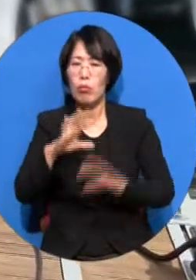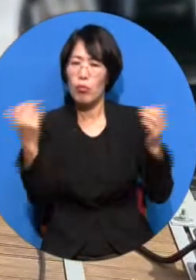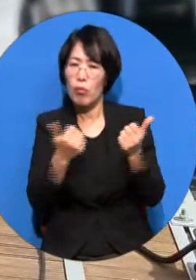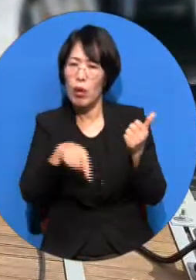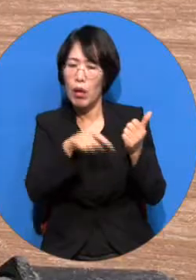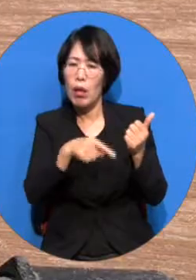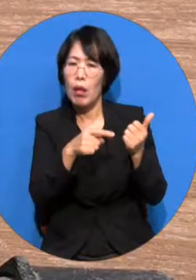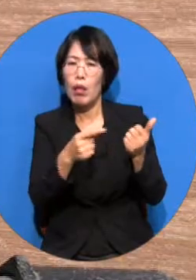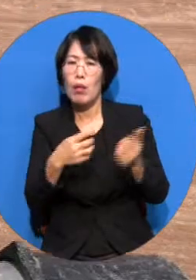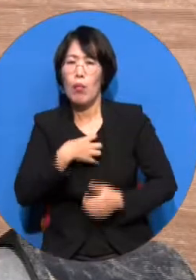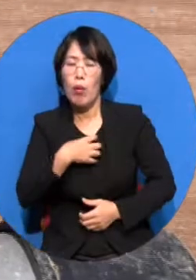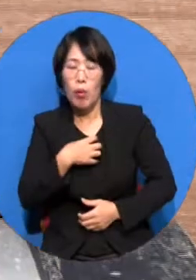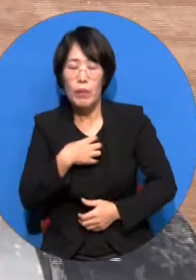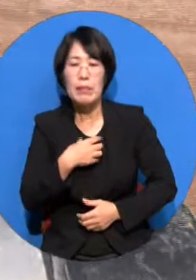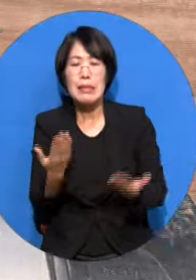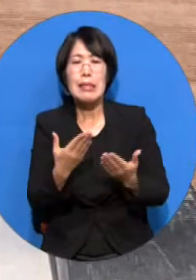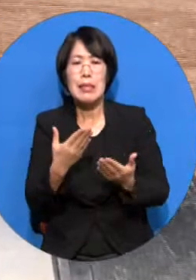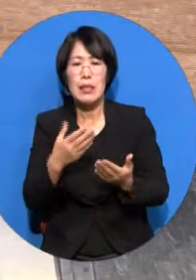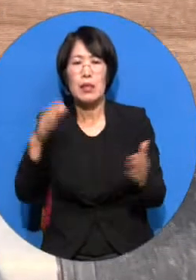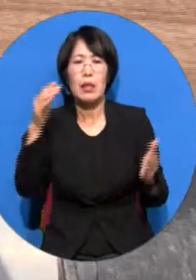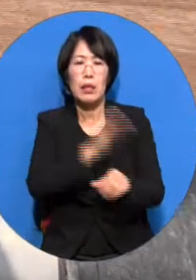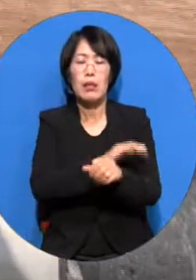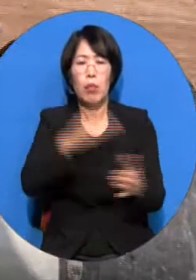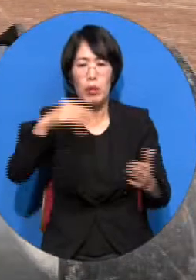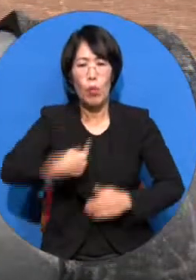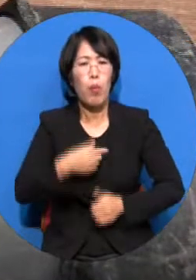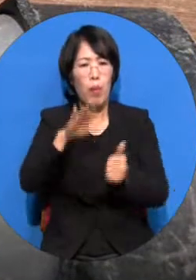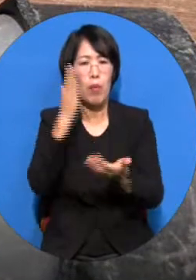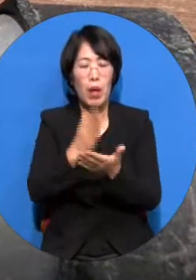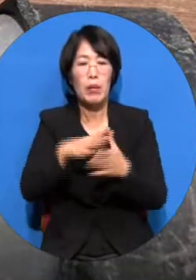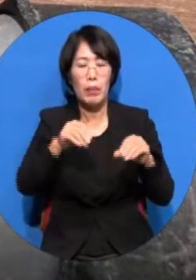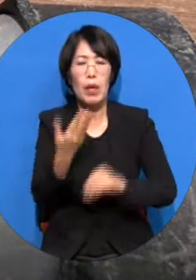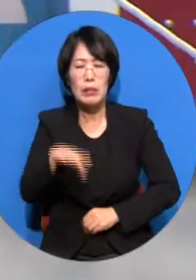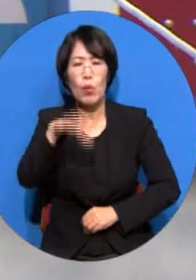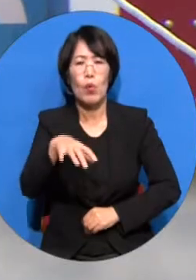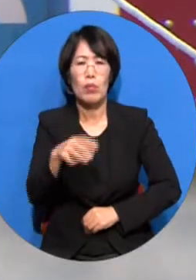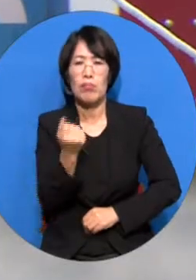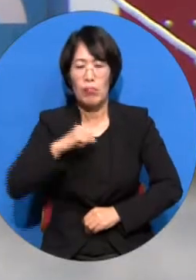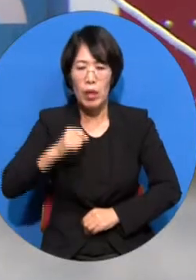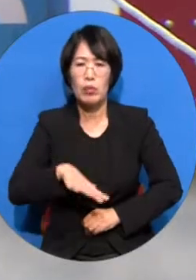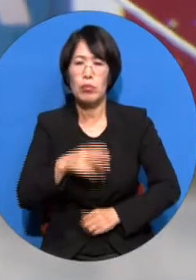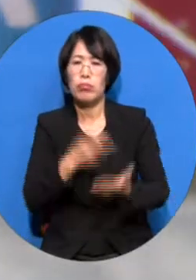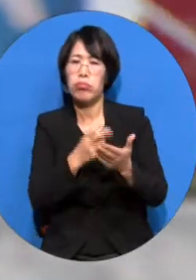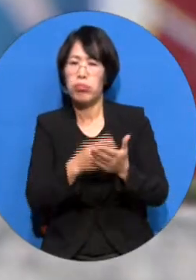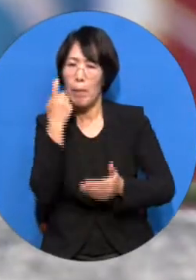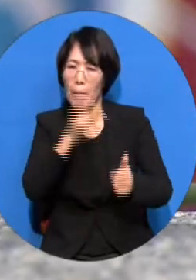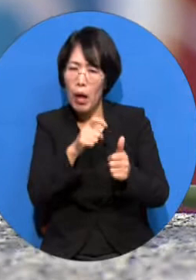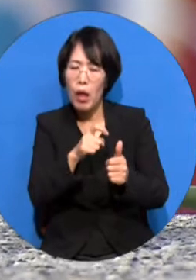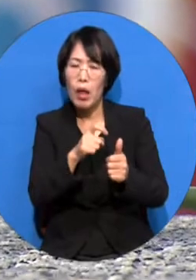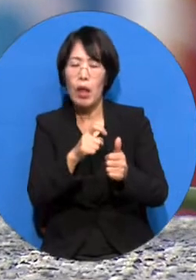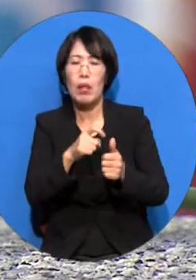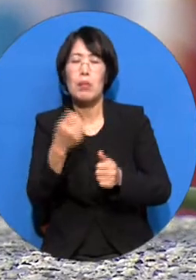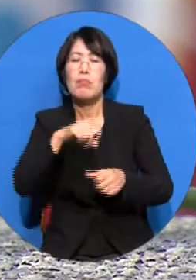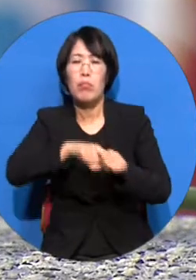고위험 직무에 실습생 홀로 투입을 금지함에도 현장에선 지켜지지 않았고 규제 위반이 적발돼도